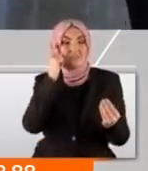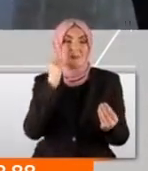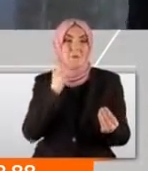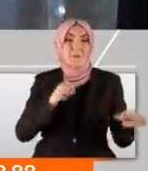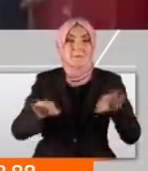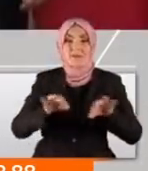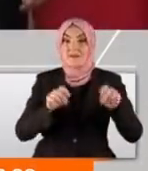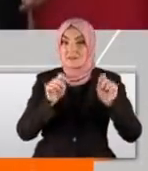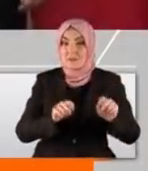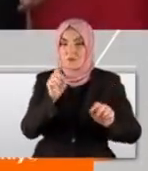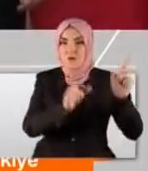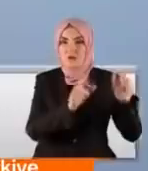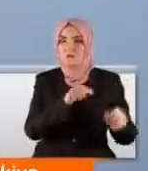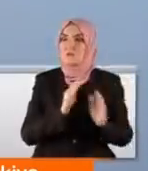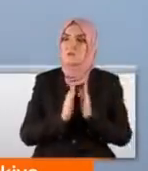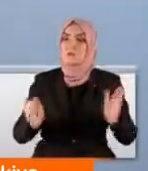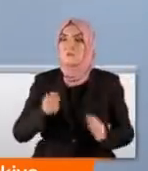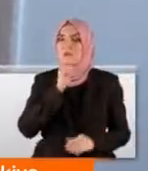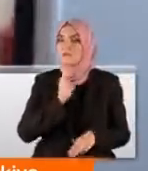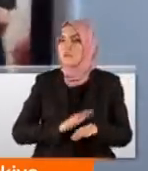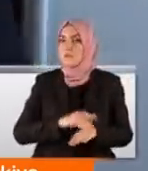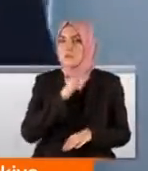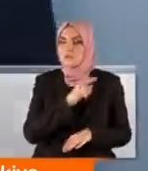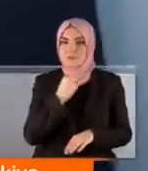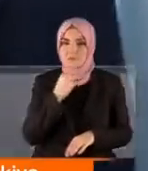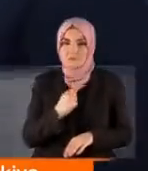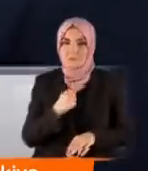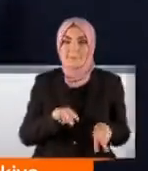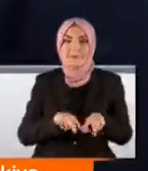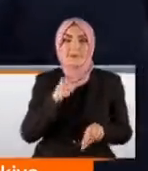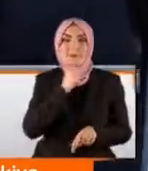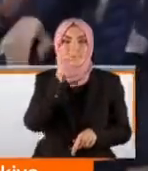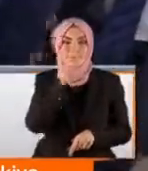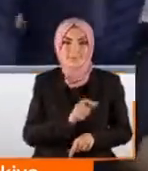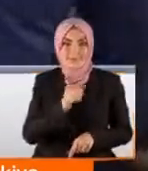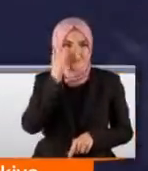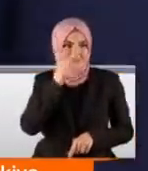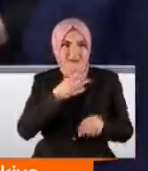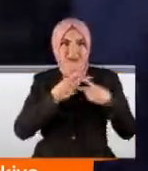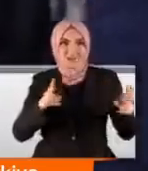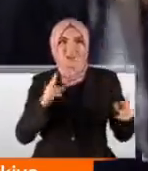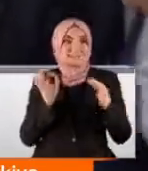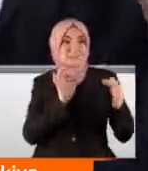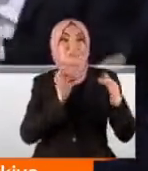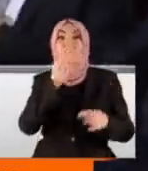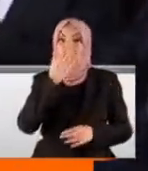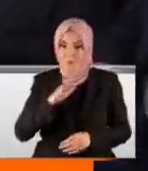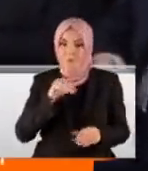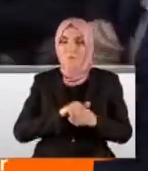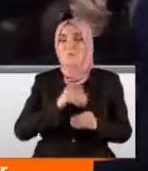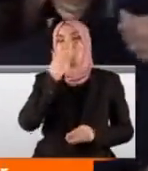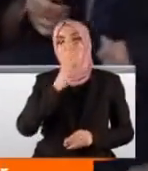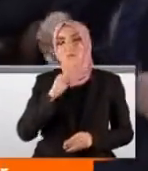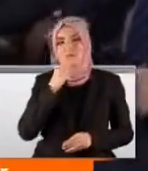varsa büyük yanlış yapıyorlar. Mithat Sancar şeffaf diyalog yoksa oy da yok dedi. Hatta öneriyi bir adım daha ileriye